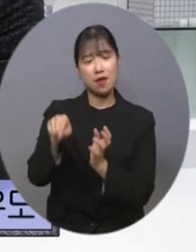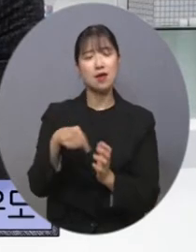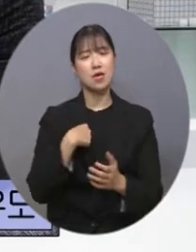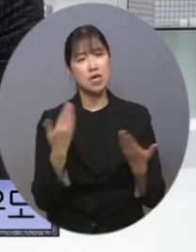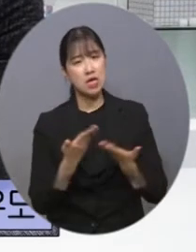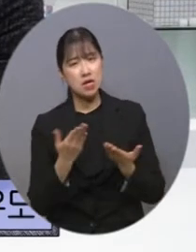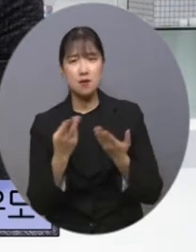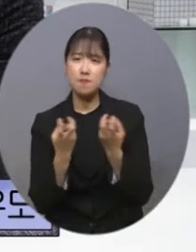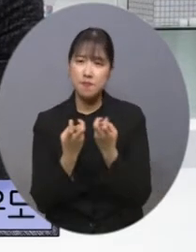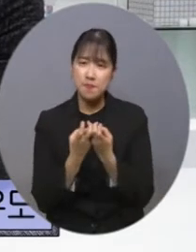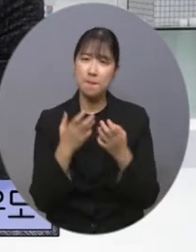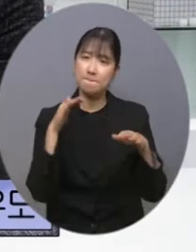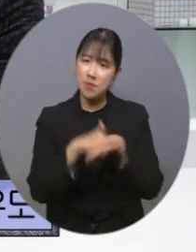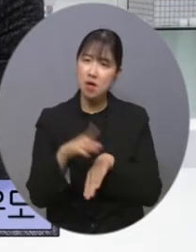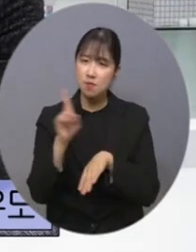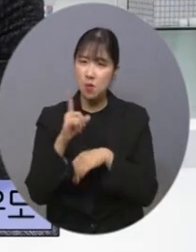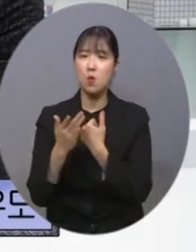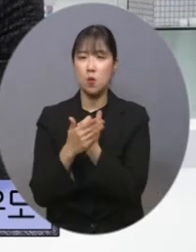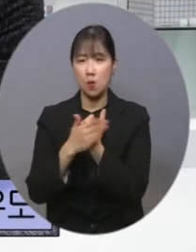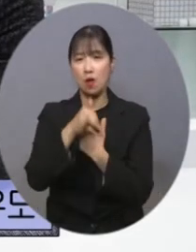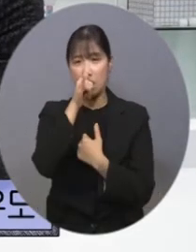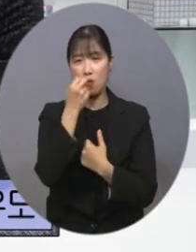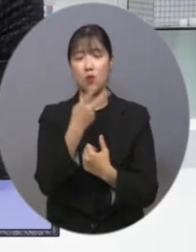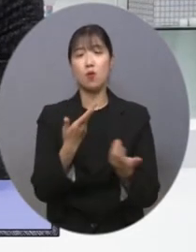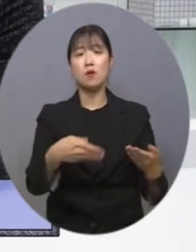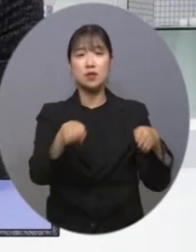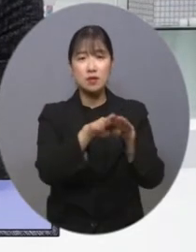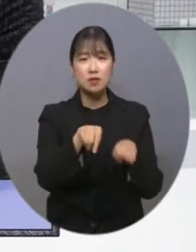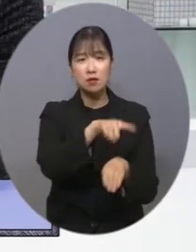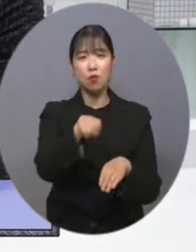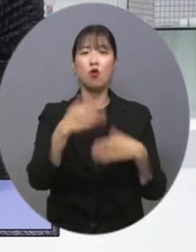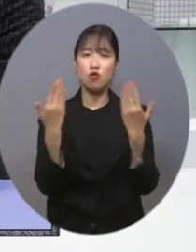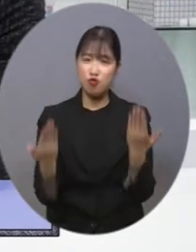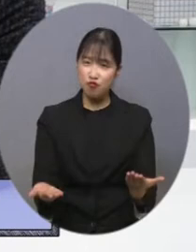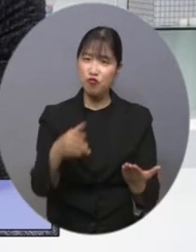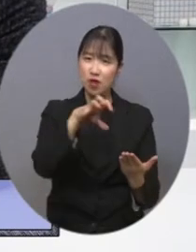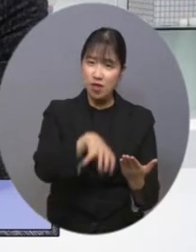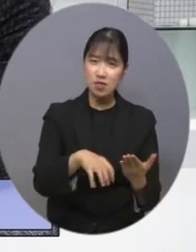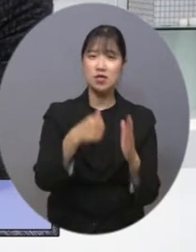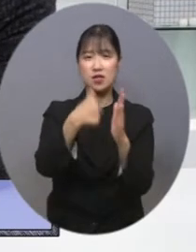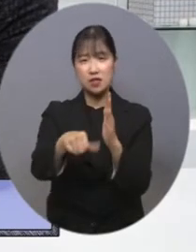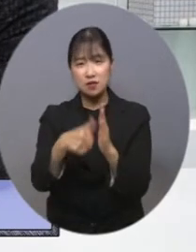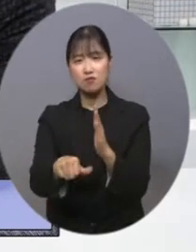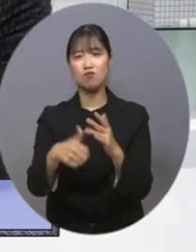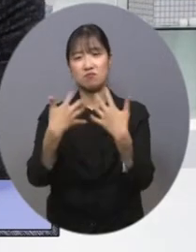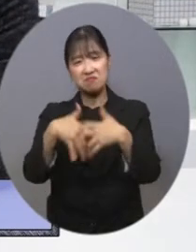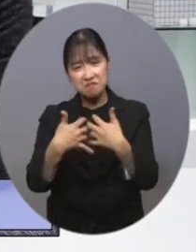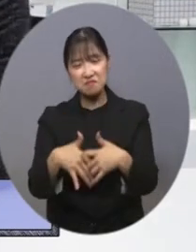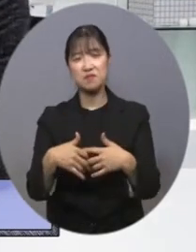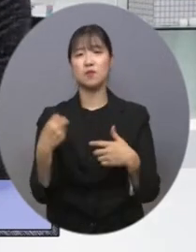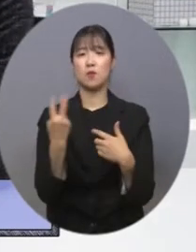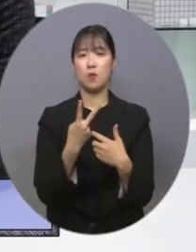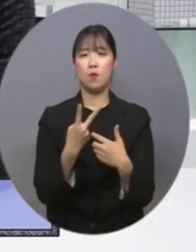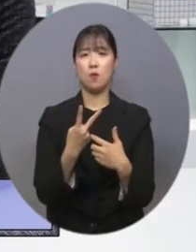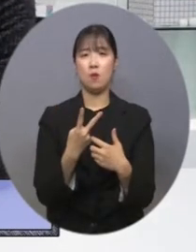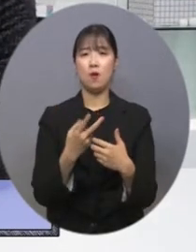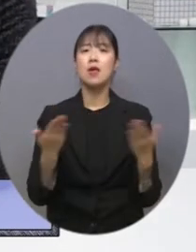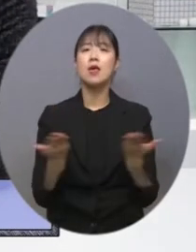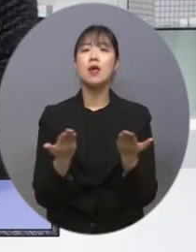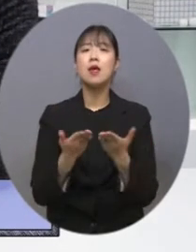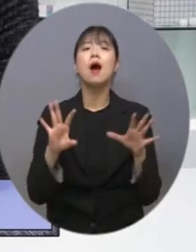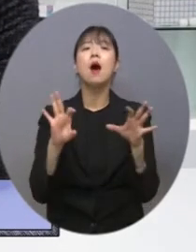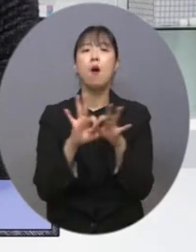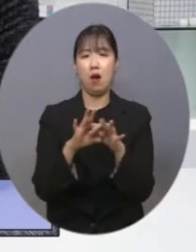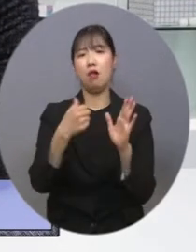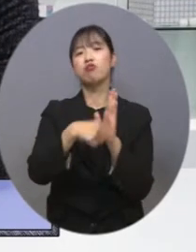대해서도 또 지원도 많이 받았고 시설 같은 경우도 저 휴게실이나 막 그다음 지키비 분 그다음에 그 작업에